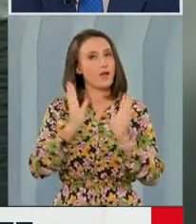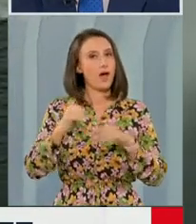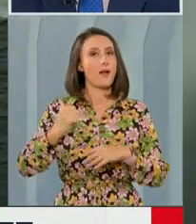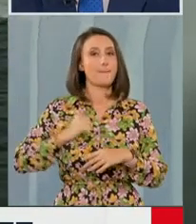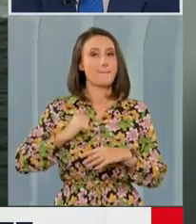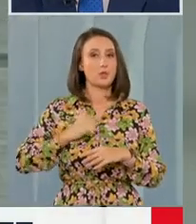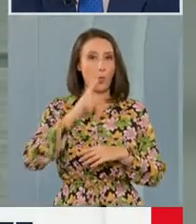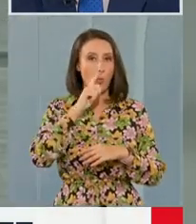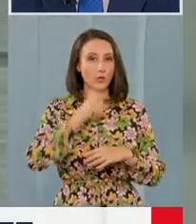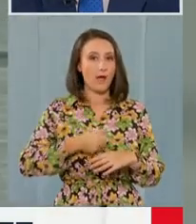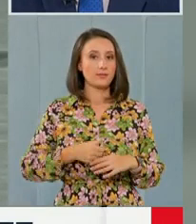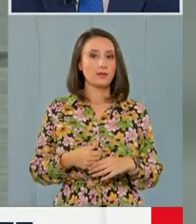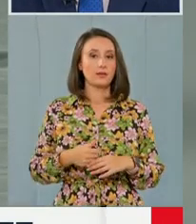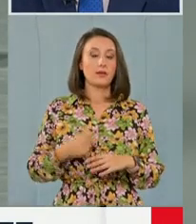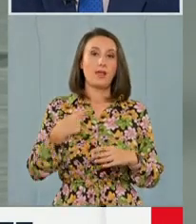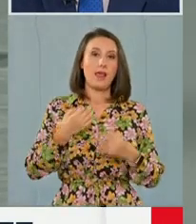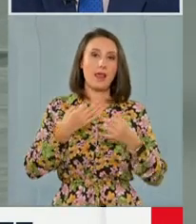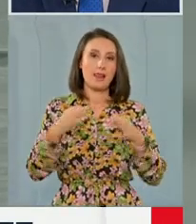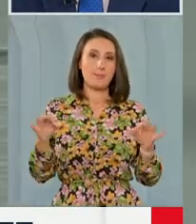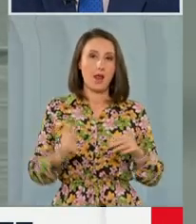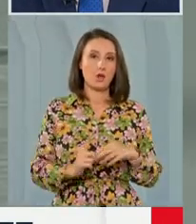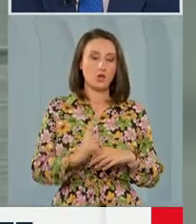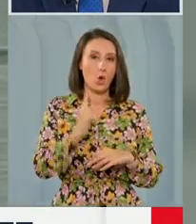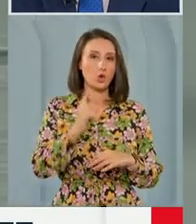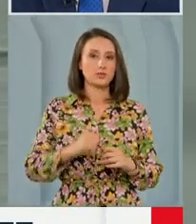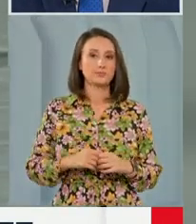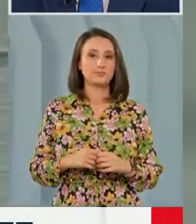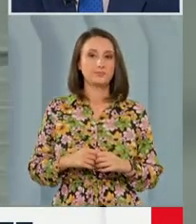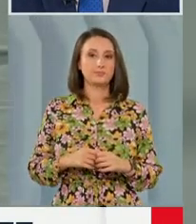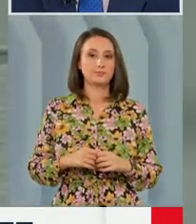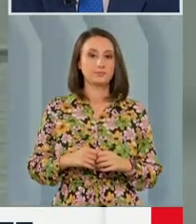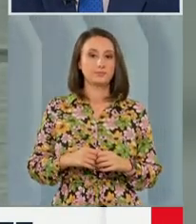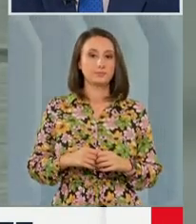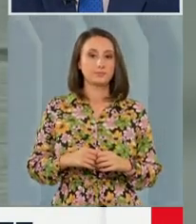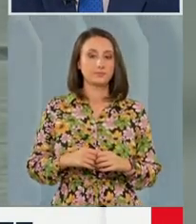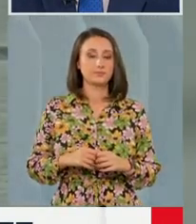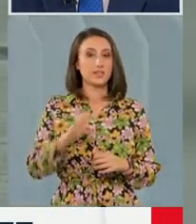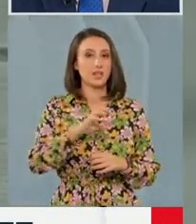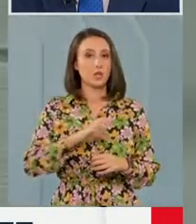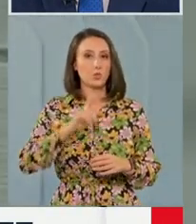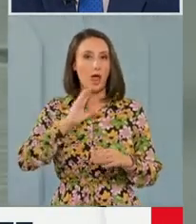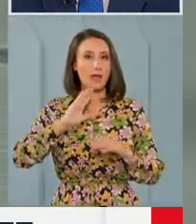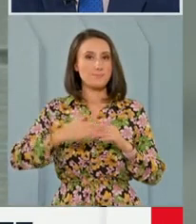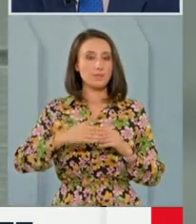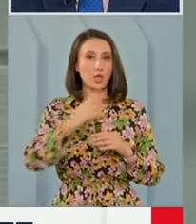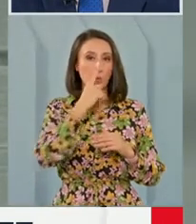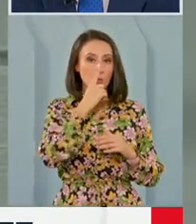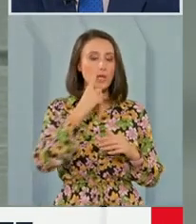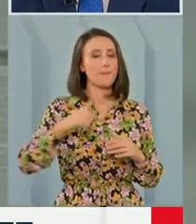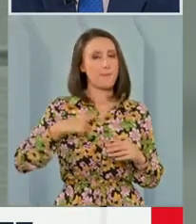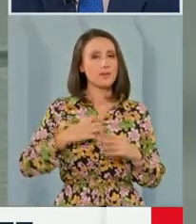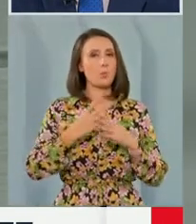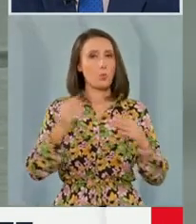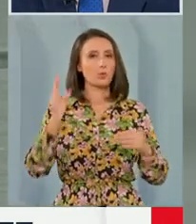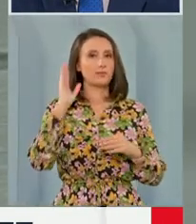armata ucraineană în eliberarea nordului, regiunilor deja lipite Rusiei, mai este mult